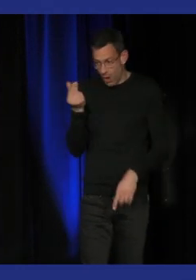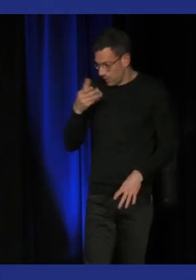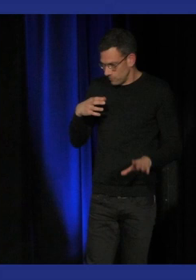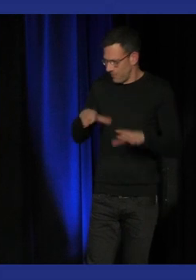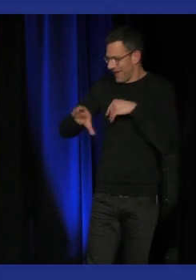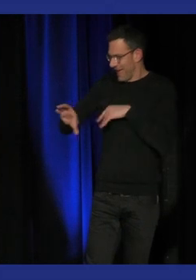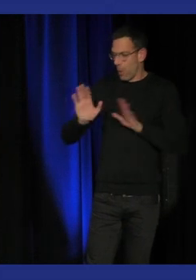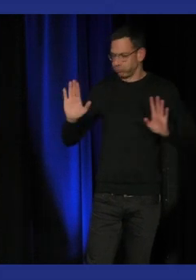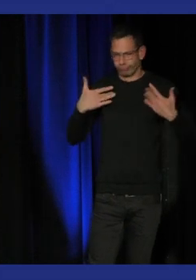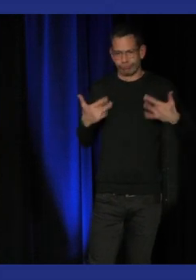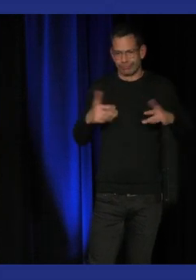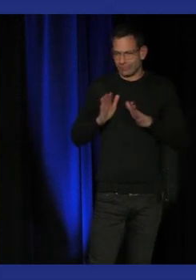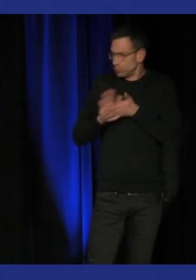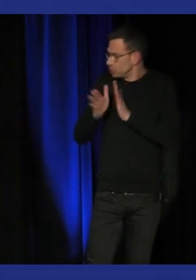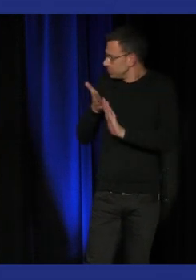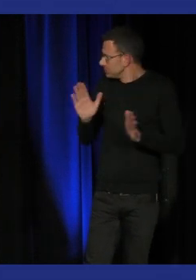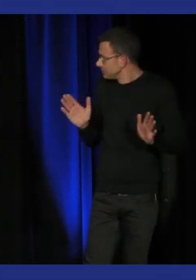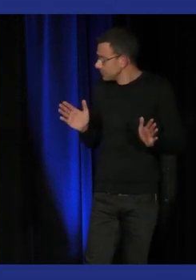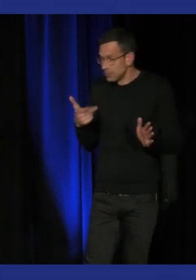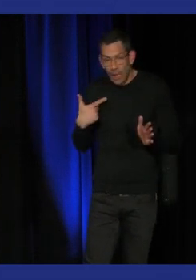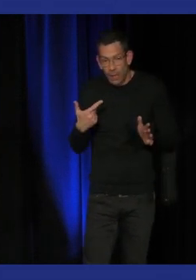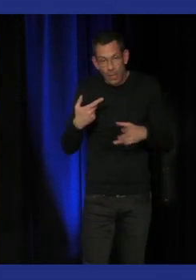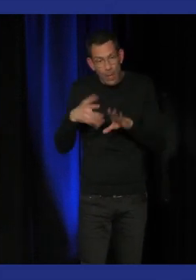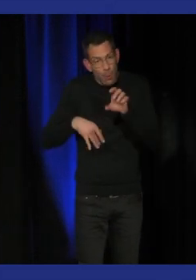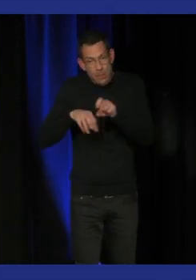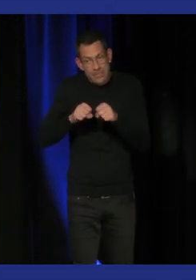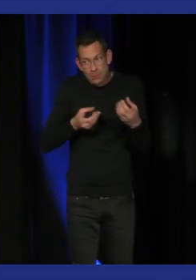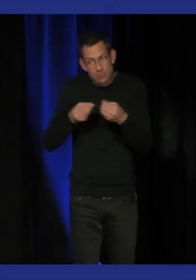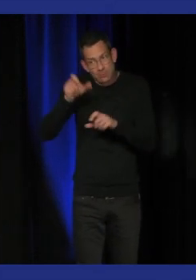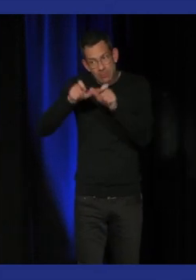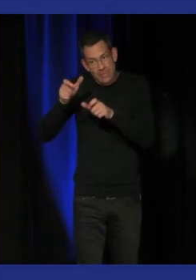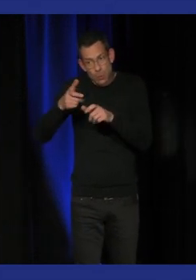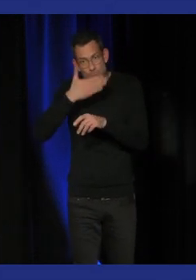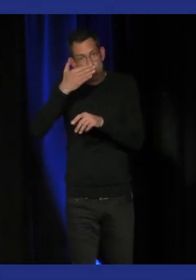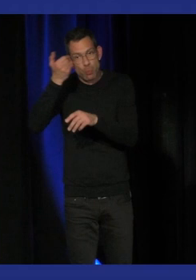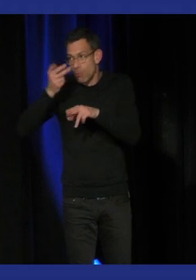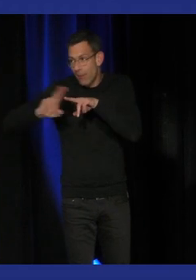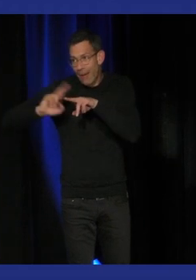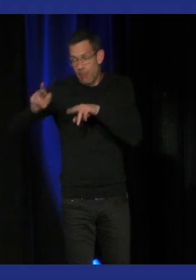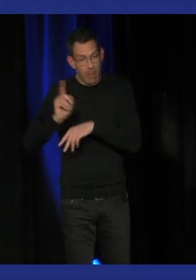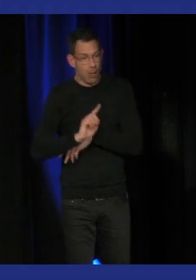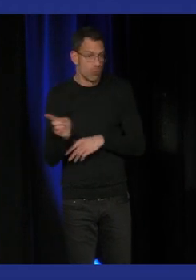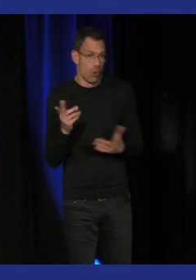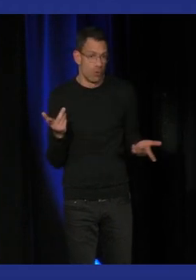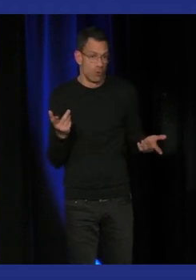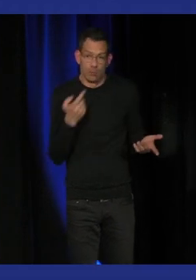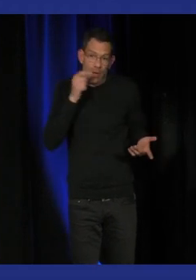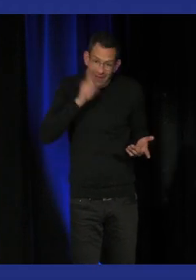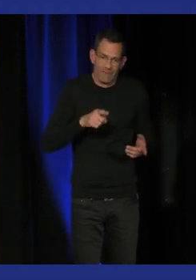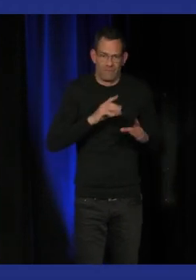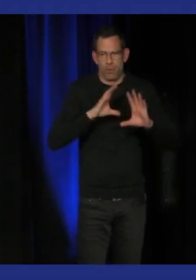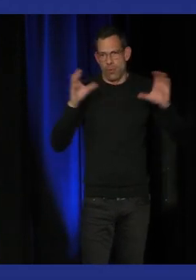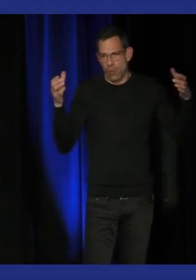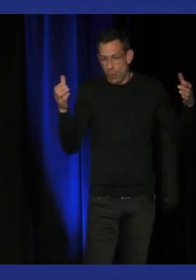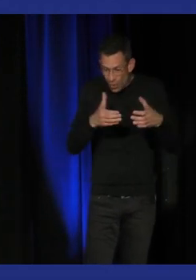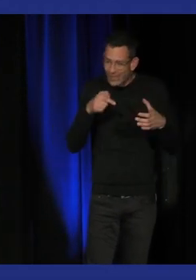sait très bien qu'un outil de compensation ne va jamais réparer une personne et que forcément il y a de la compensation collective dans